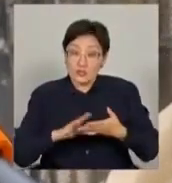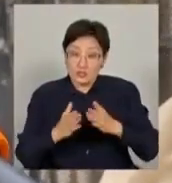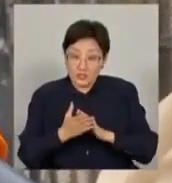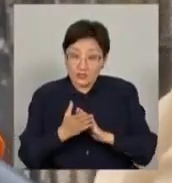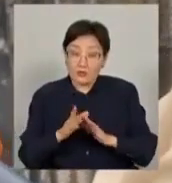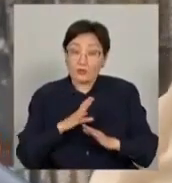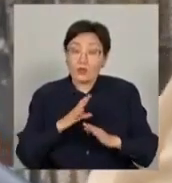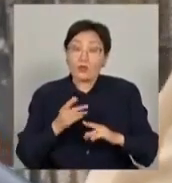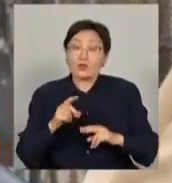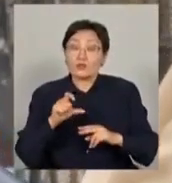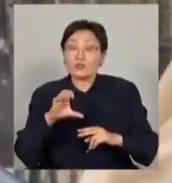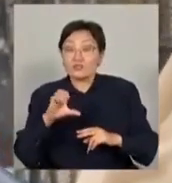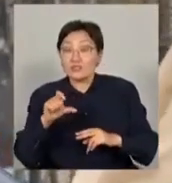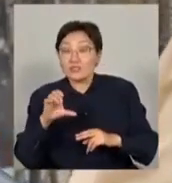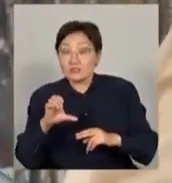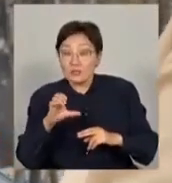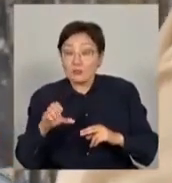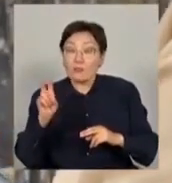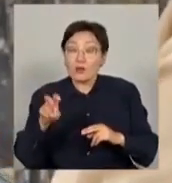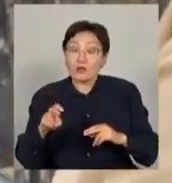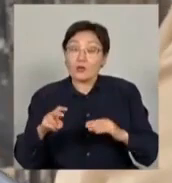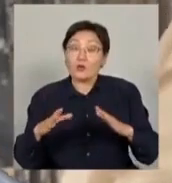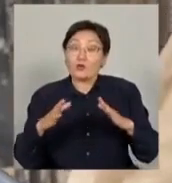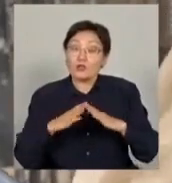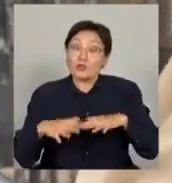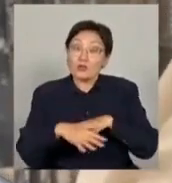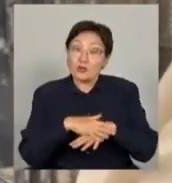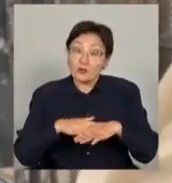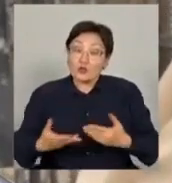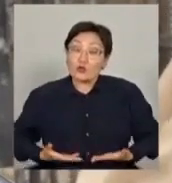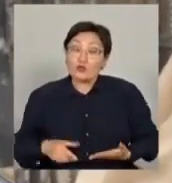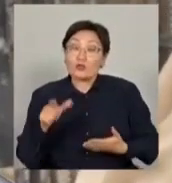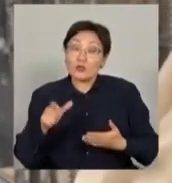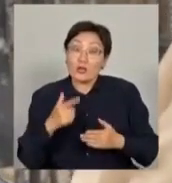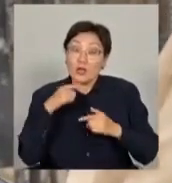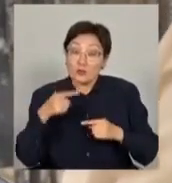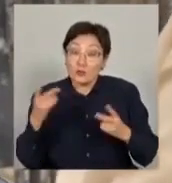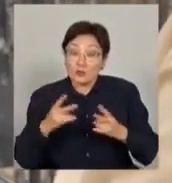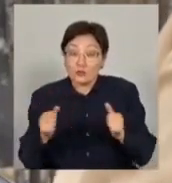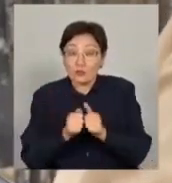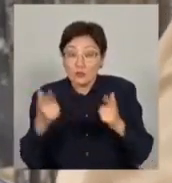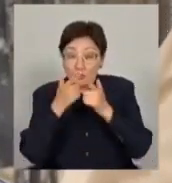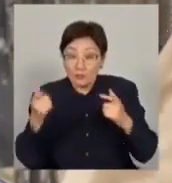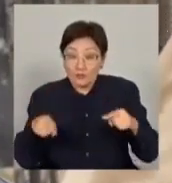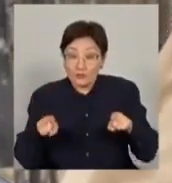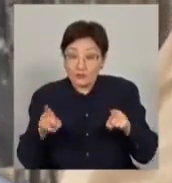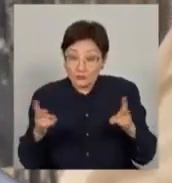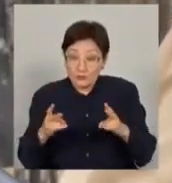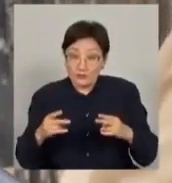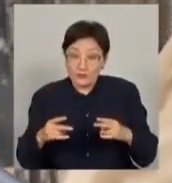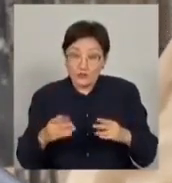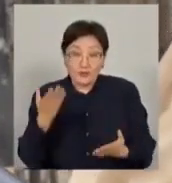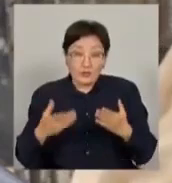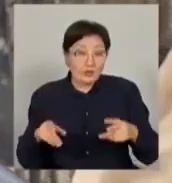барып, бұл үйлер деген адамдары айту керек қой. Ескерту керек, көршілерге ескерту керек. Сонда барлығымыз осындай болып қырыла береміз